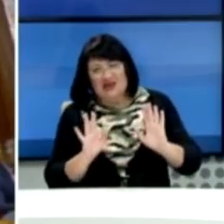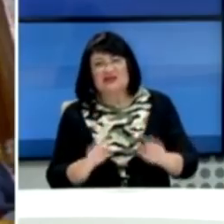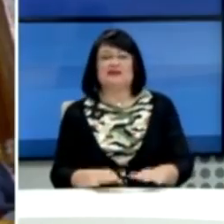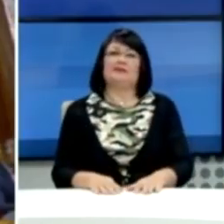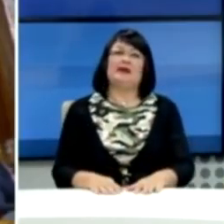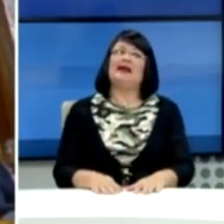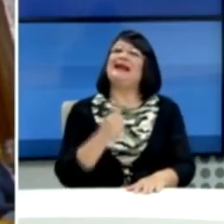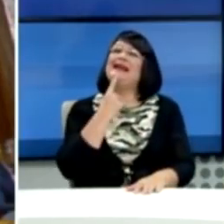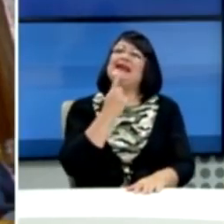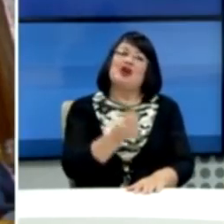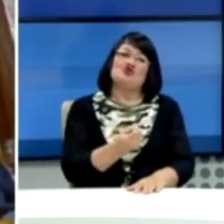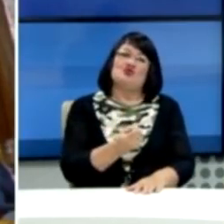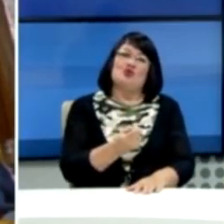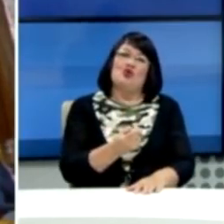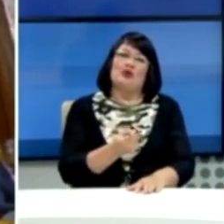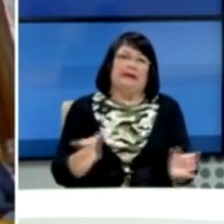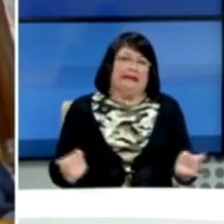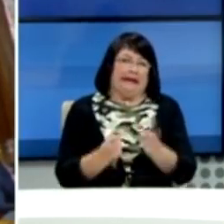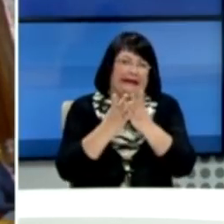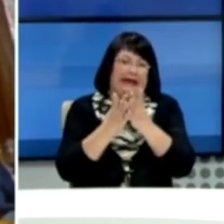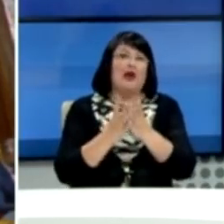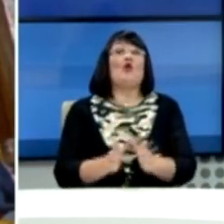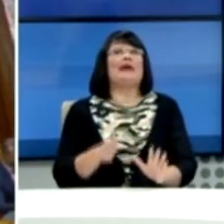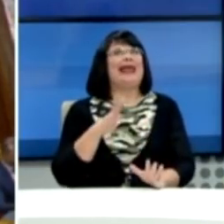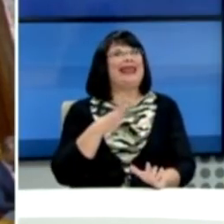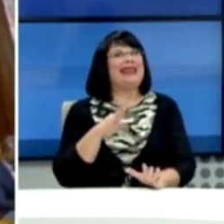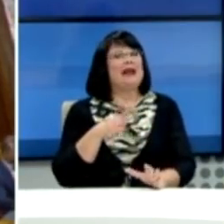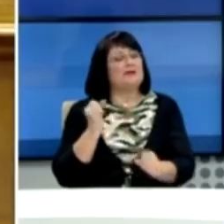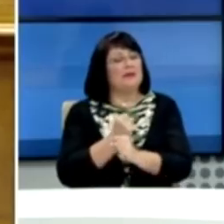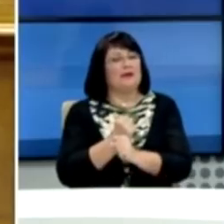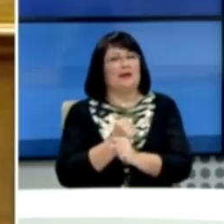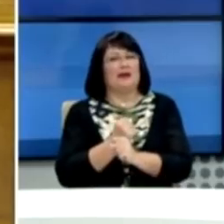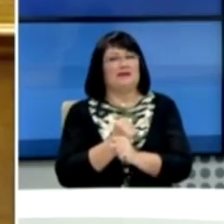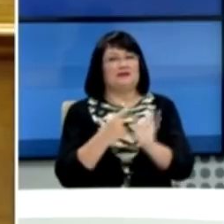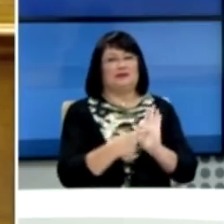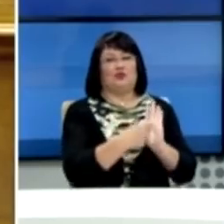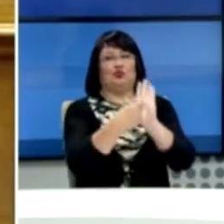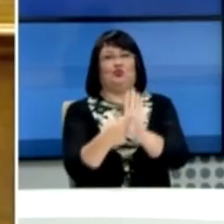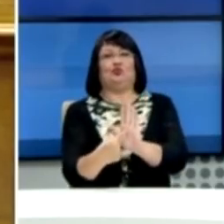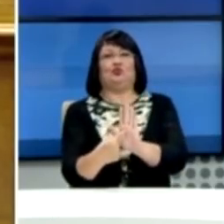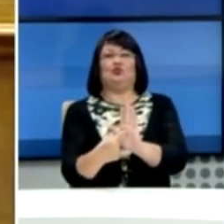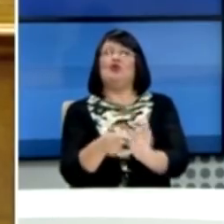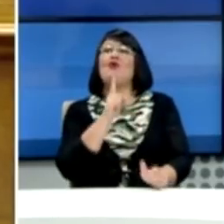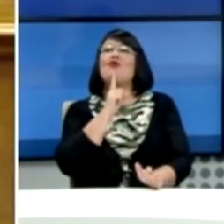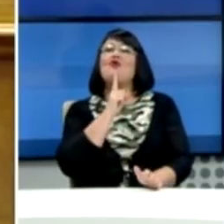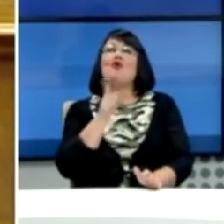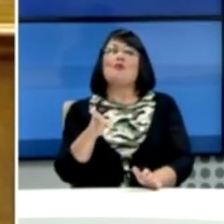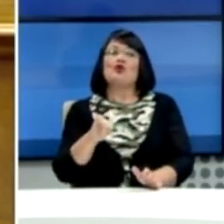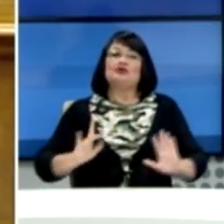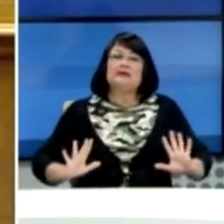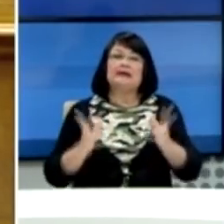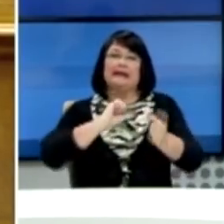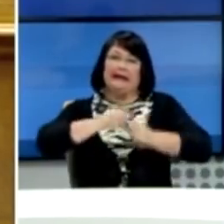να σας πω και το εξής, δεν το κάνετε τυχαία αυτό. Θέλετε να υπερπροβάλλετε ακόμα τέτοιου είδους